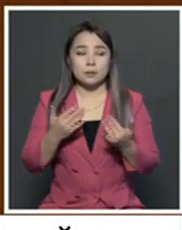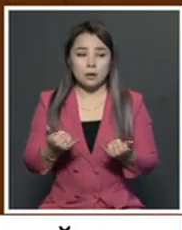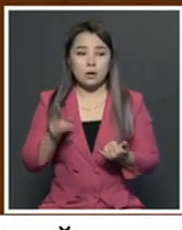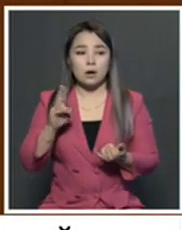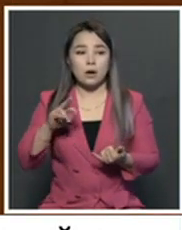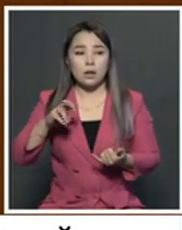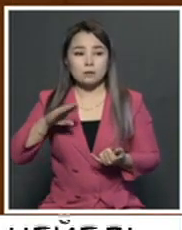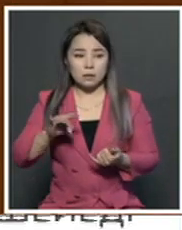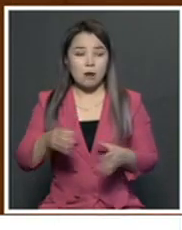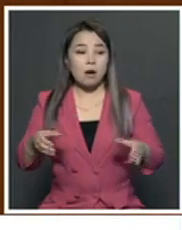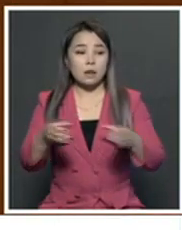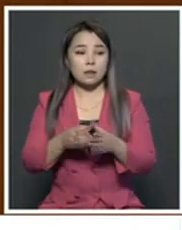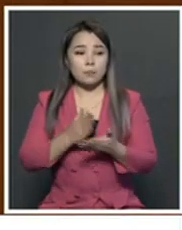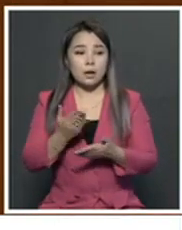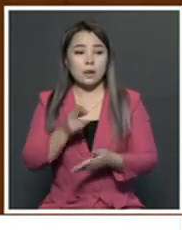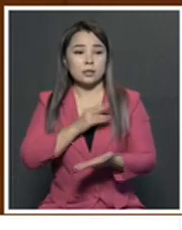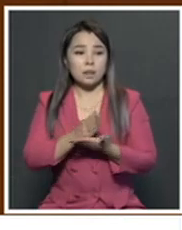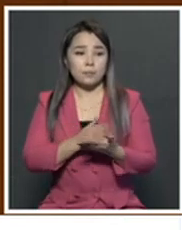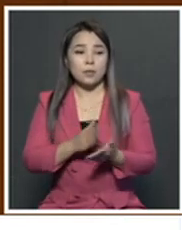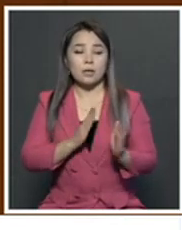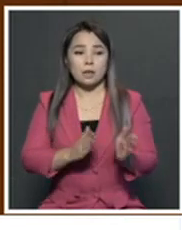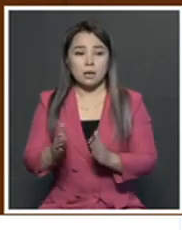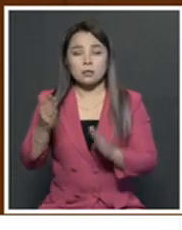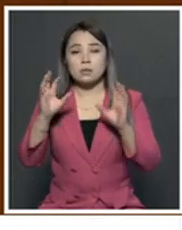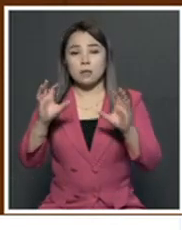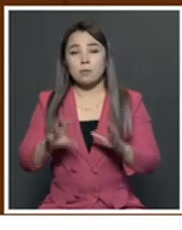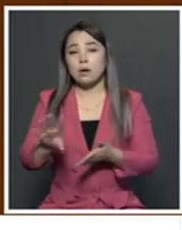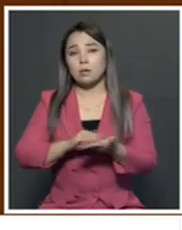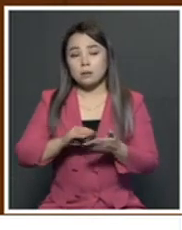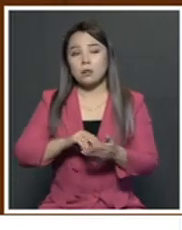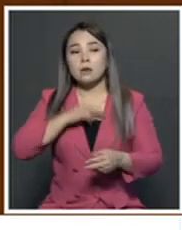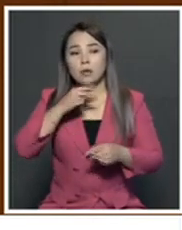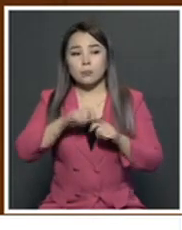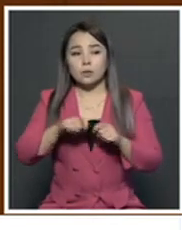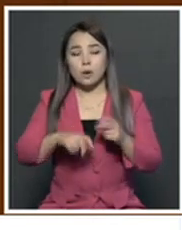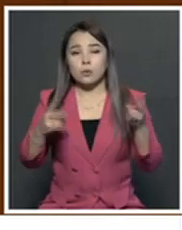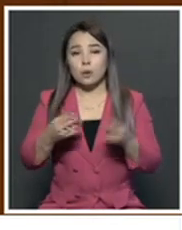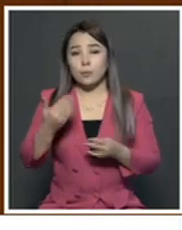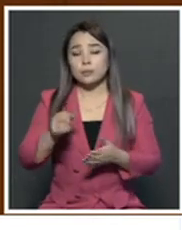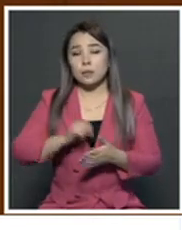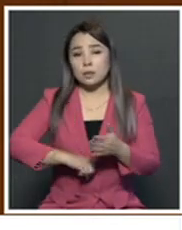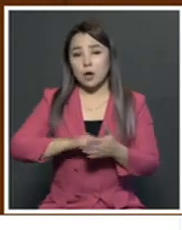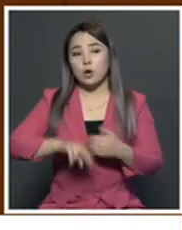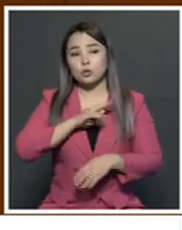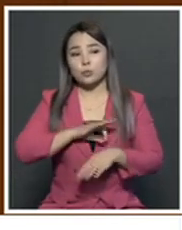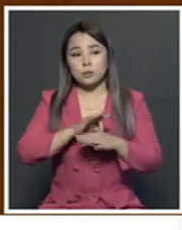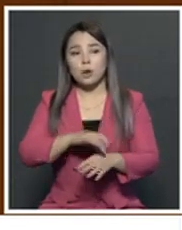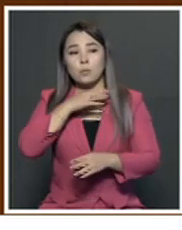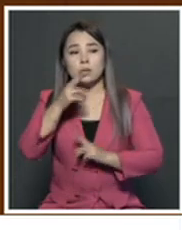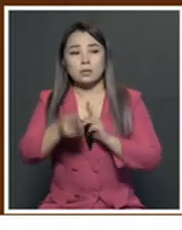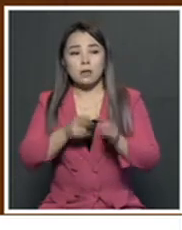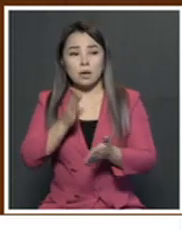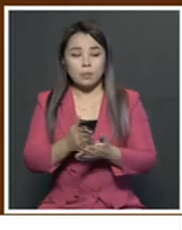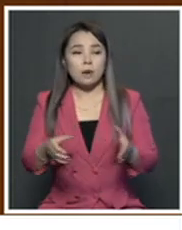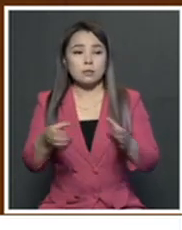агентствам. Коллектор агенттіктердің қызметін реттейтін заңнамаларды қайта қарау аса маңызды. Себебі олардың жұмысына қатысты шағымдар өте көп.